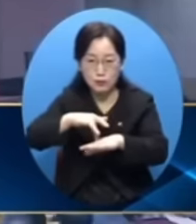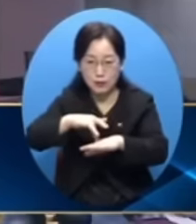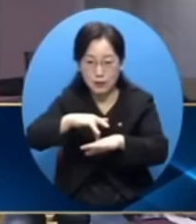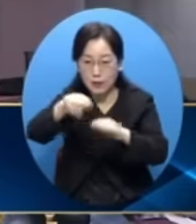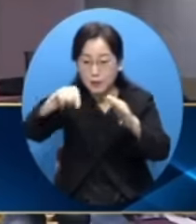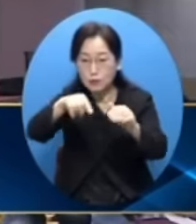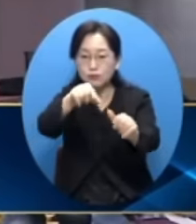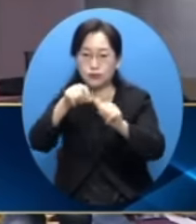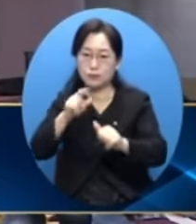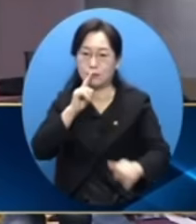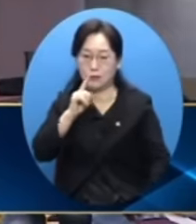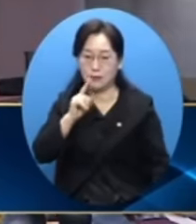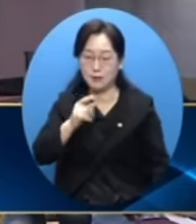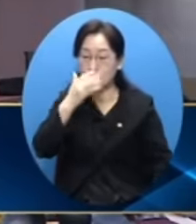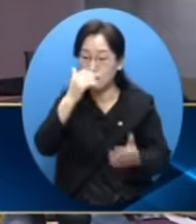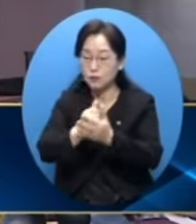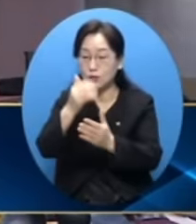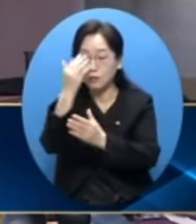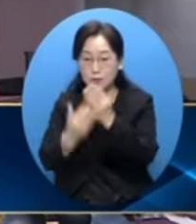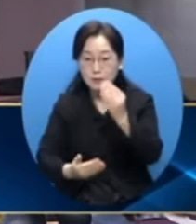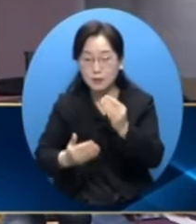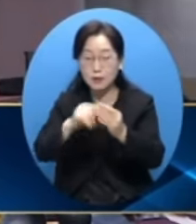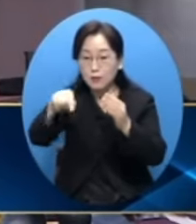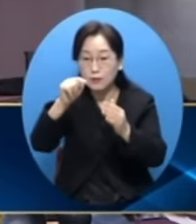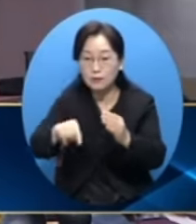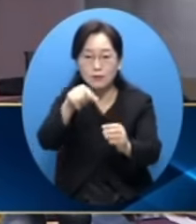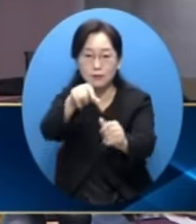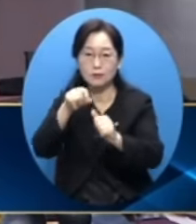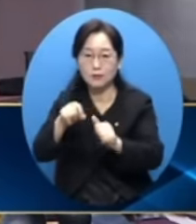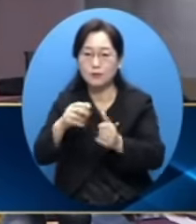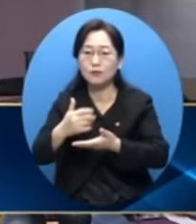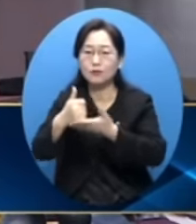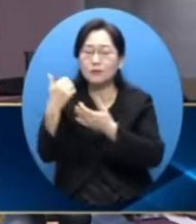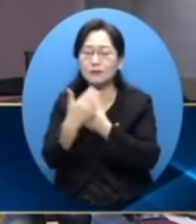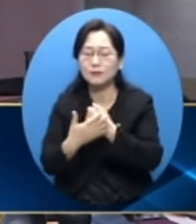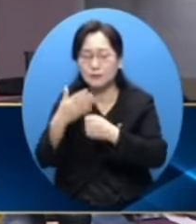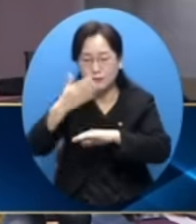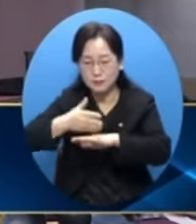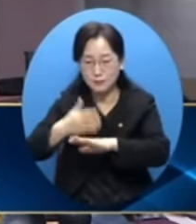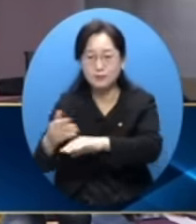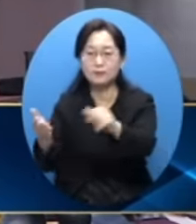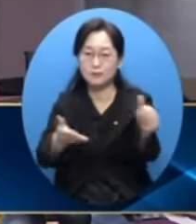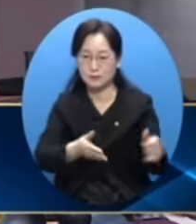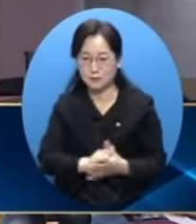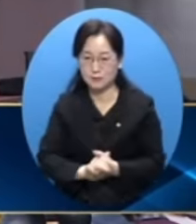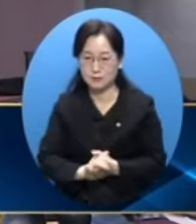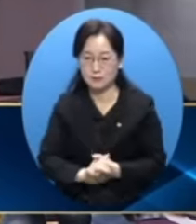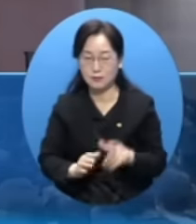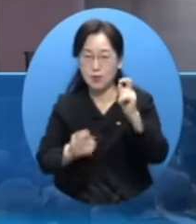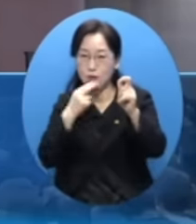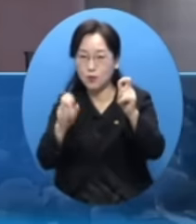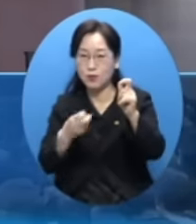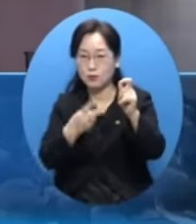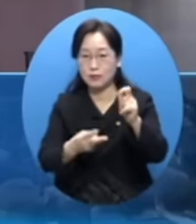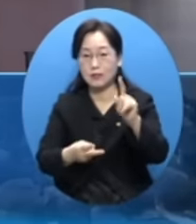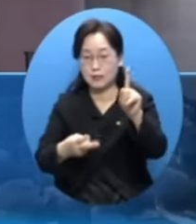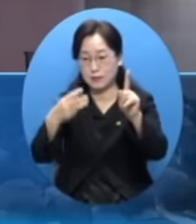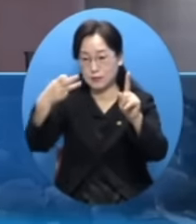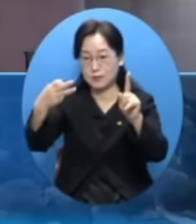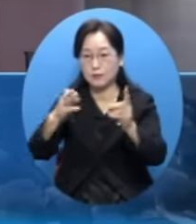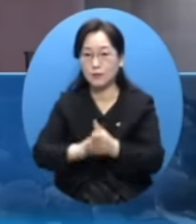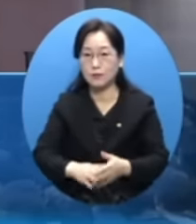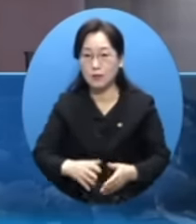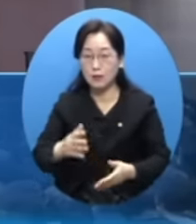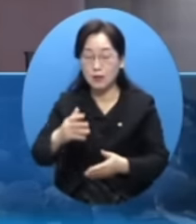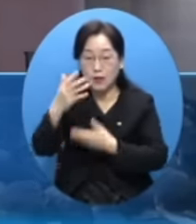말씀합니다. 우리를 죄와 절망 가운데서 건져주신 주님 은혜에 감사해야 될 것입니다. 골로새서 1장 13절을 말씀합니다. 그가